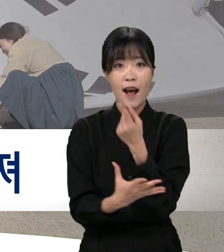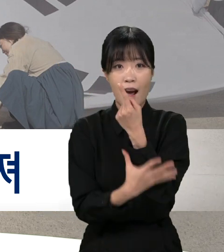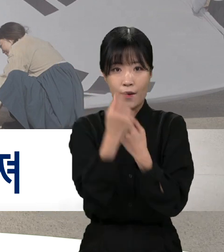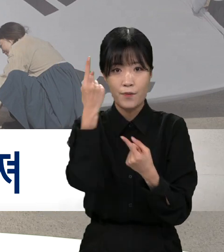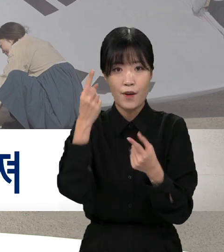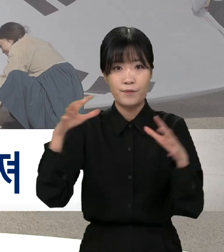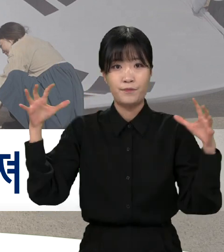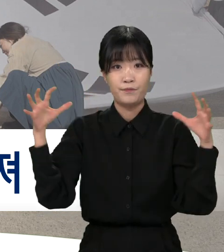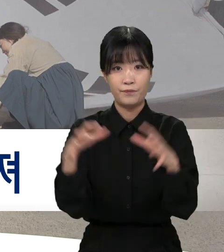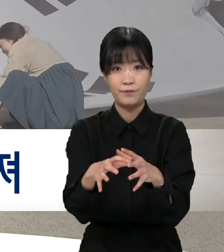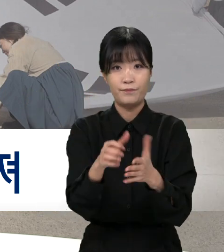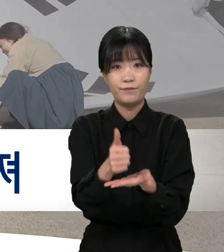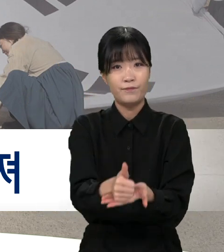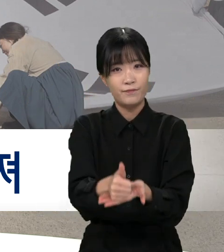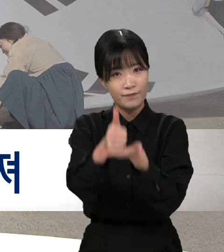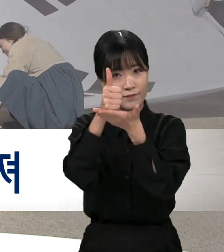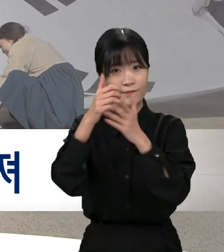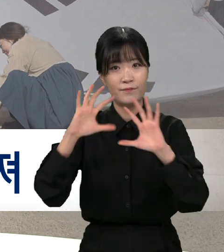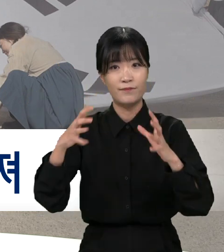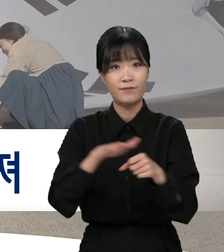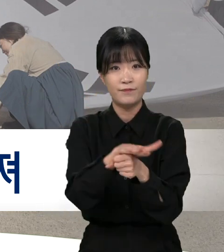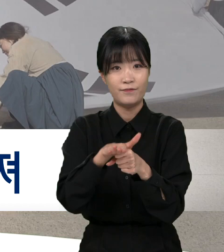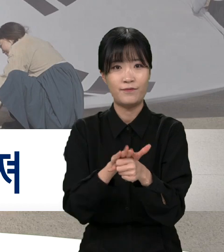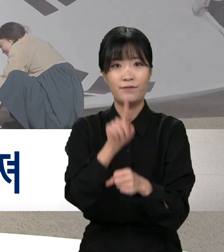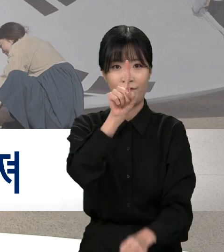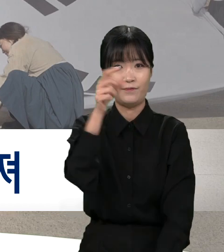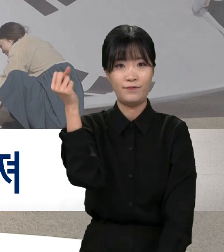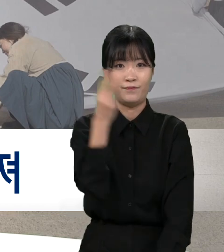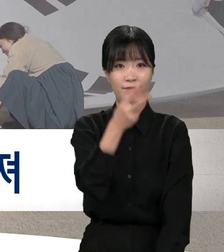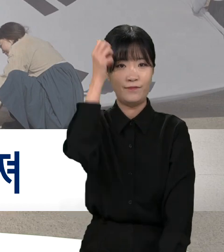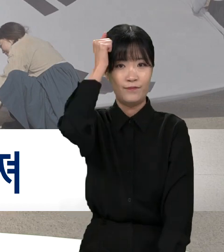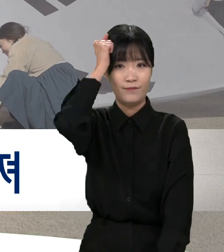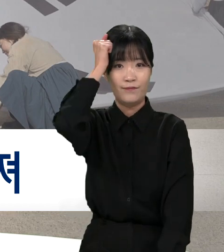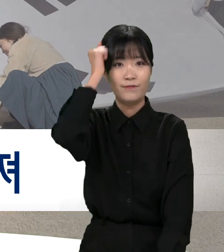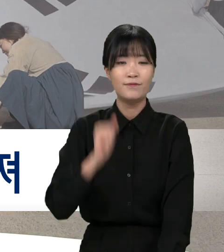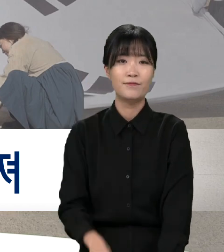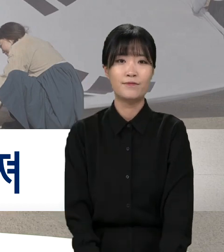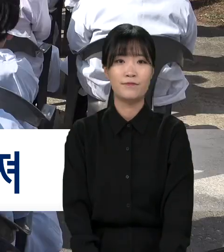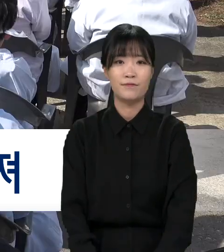위해 하나던 그 순고한 애국정신을 다시 한번